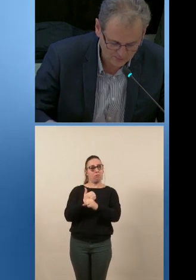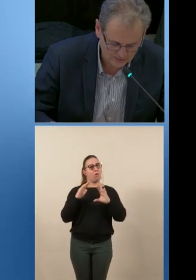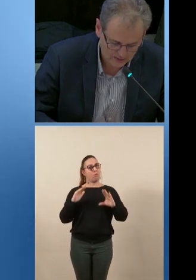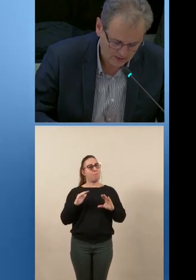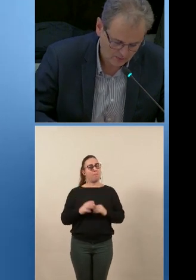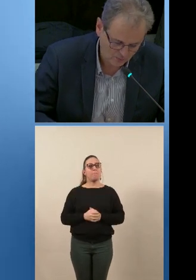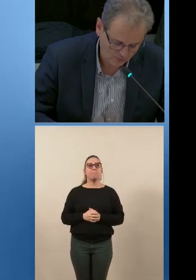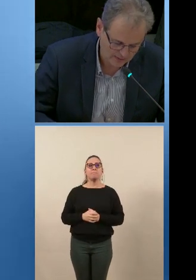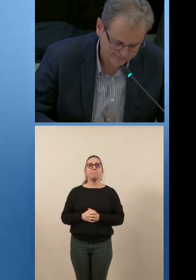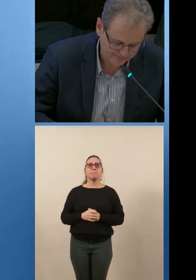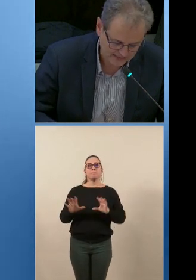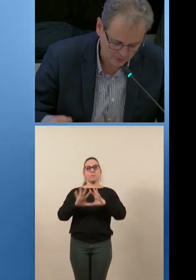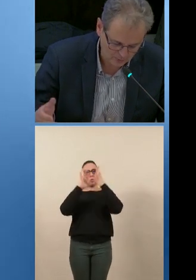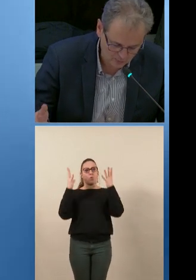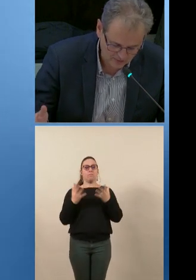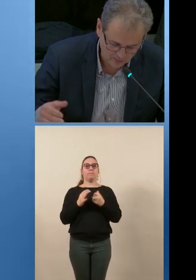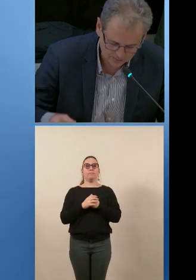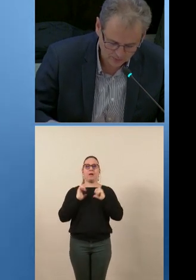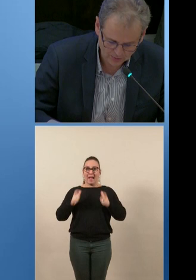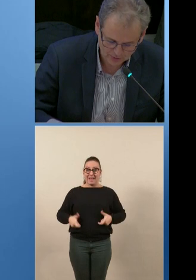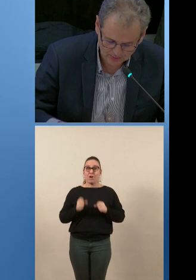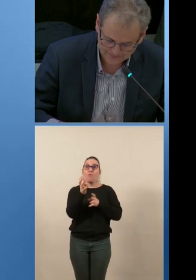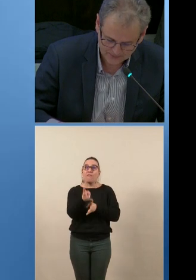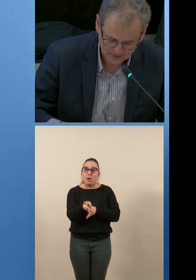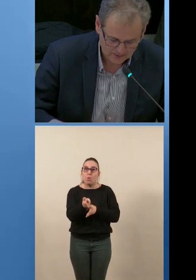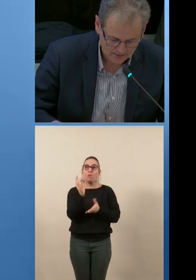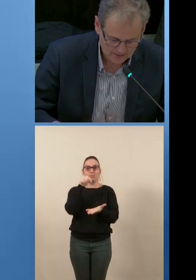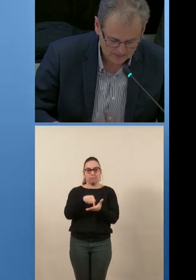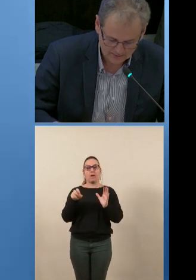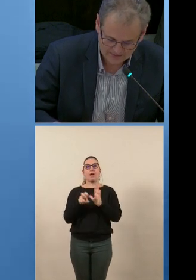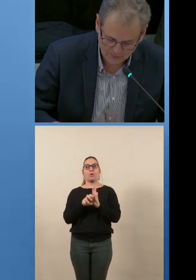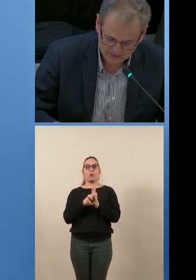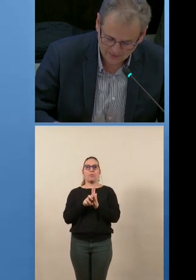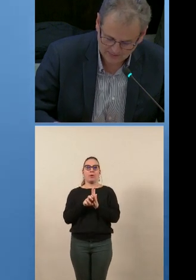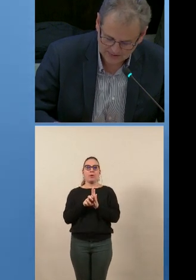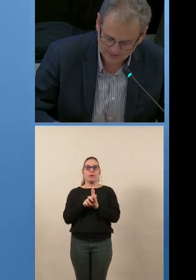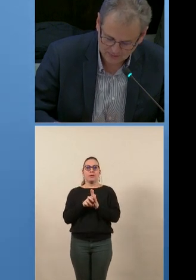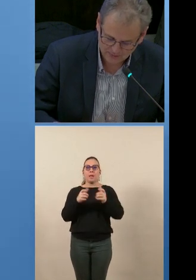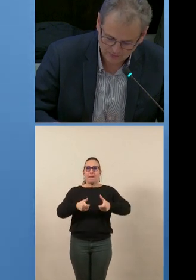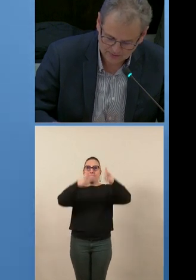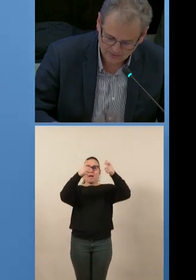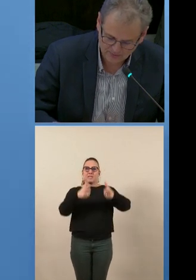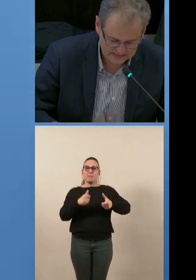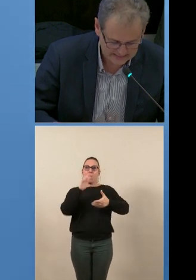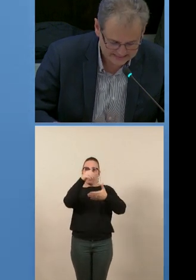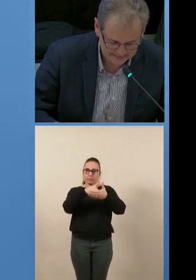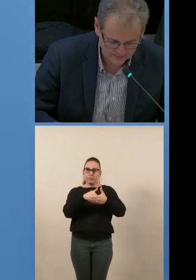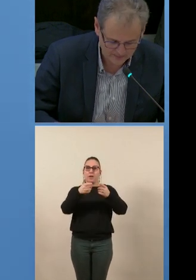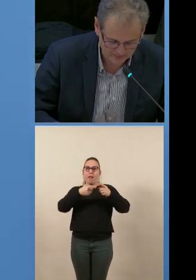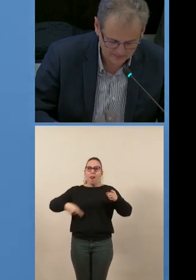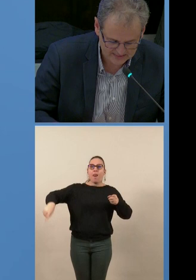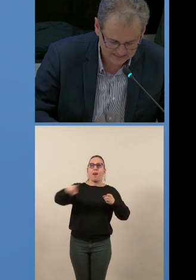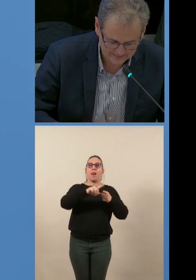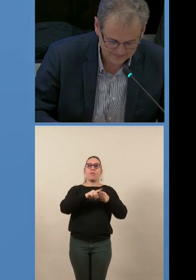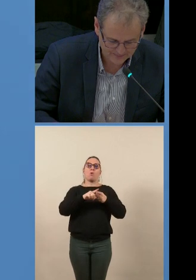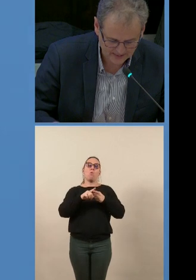évaluation de tout cela l'école du vélo de Grenoble situé dans des bâtiments donc de l'anneau de vitesse au parc